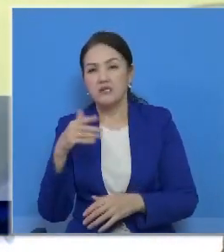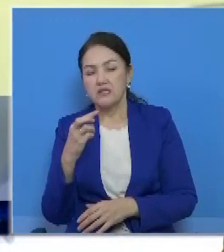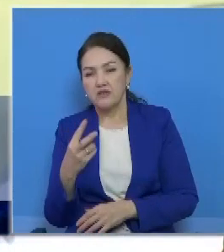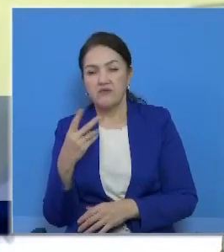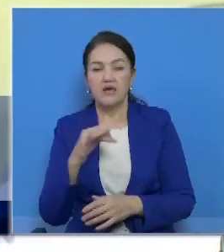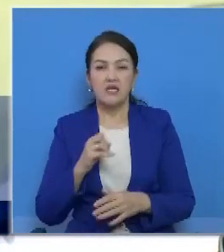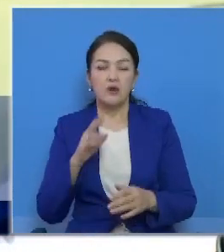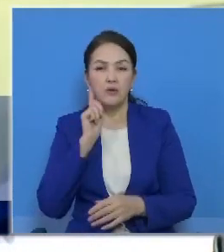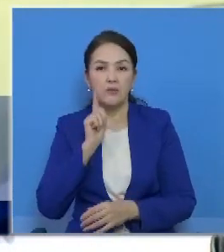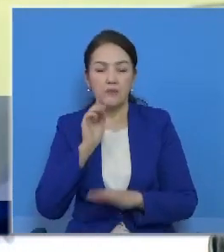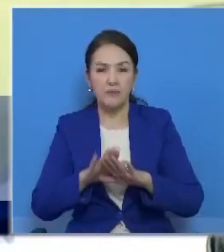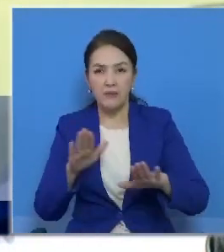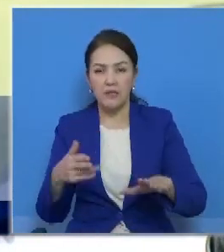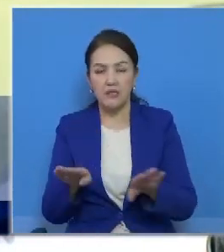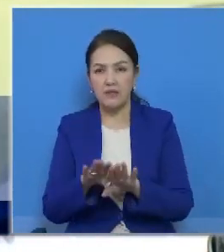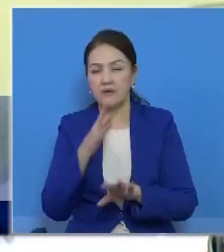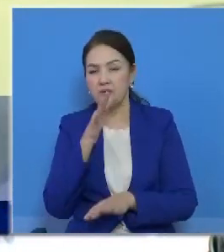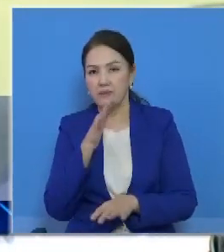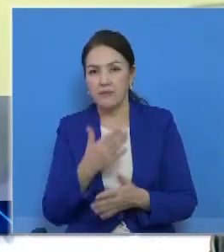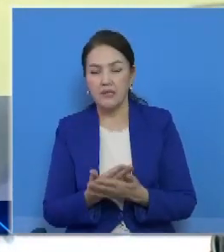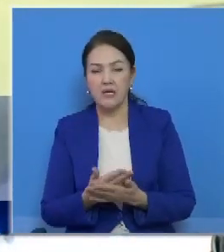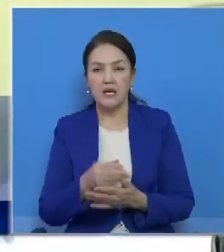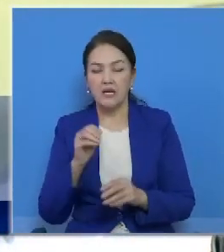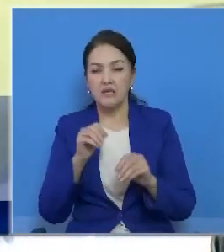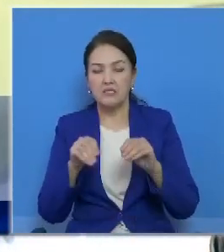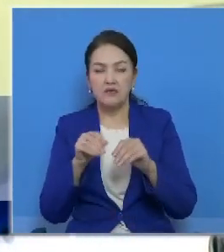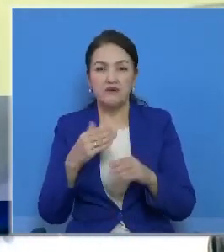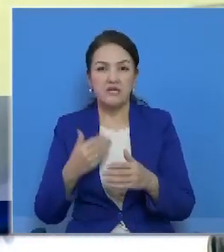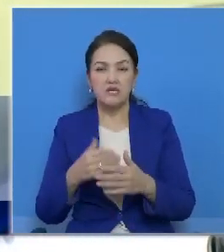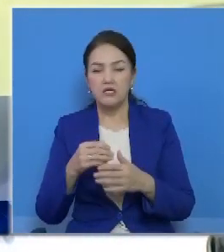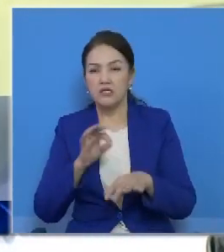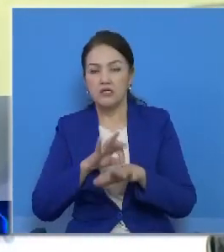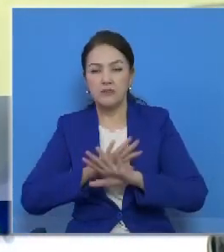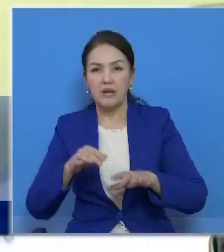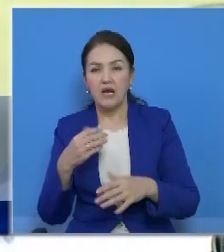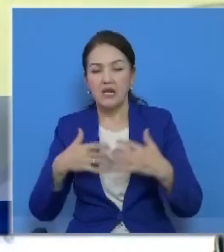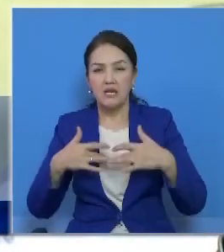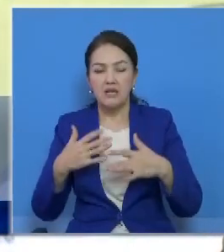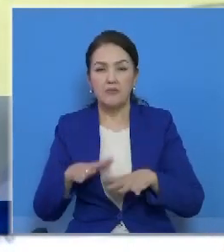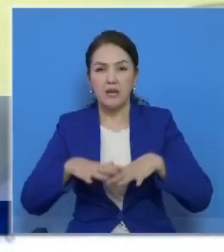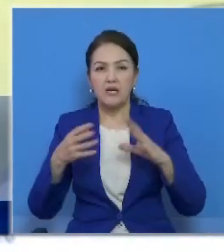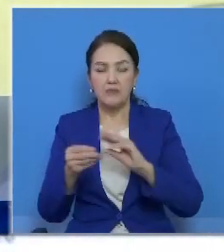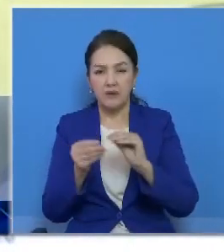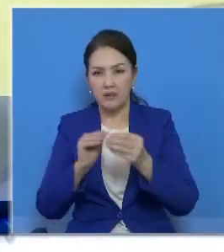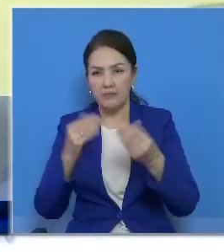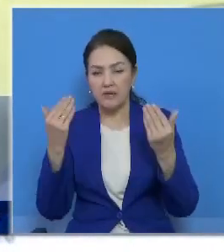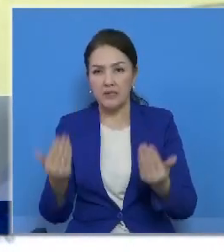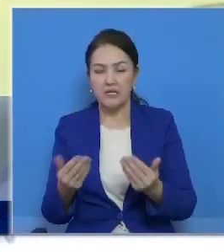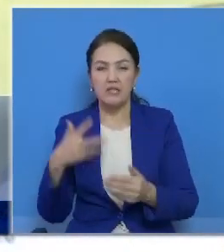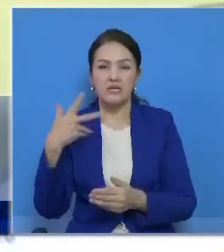градуса как раз комфортная для детей этого возраста солевая шахта позволит мне заболеть аллергией ведь это большая проблема сейчас